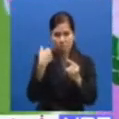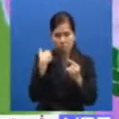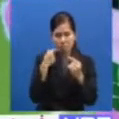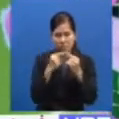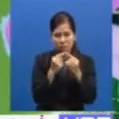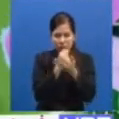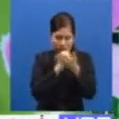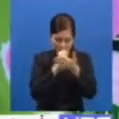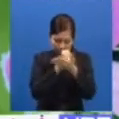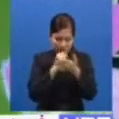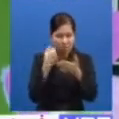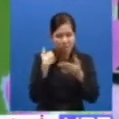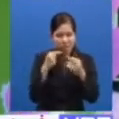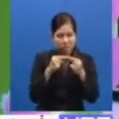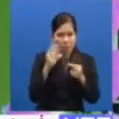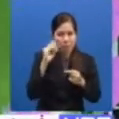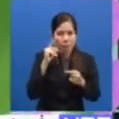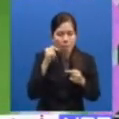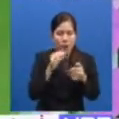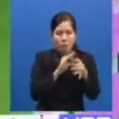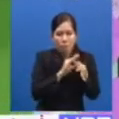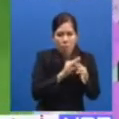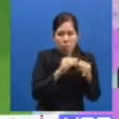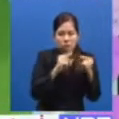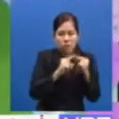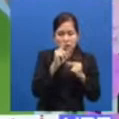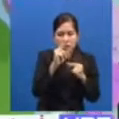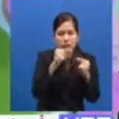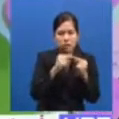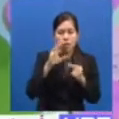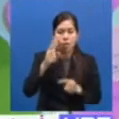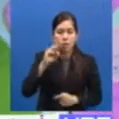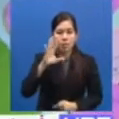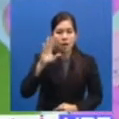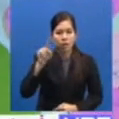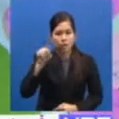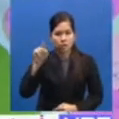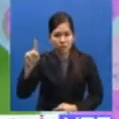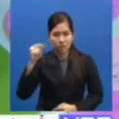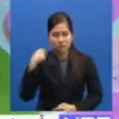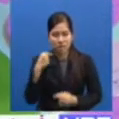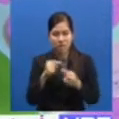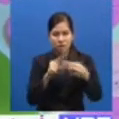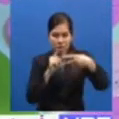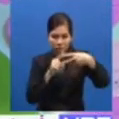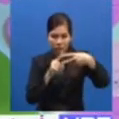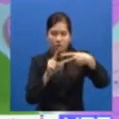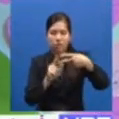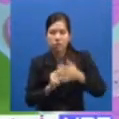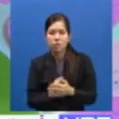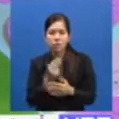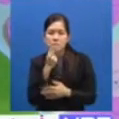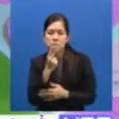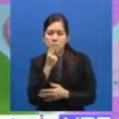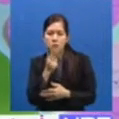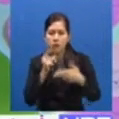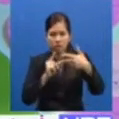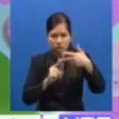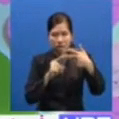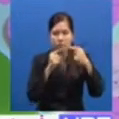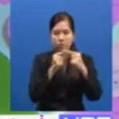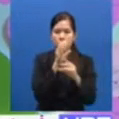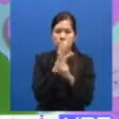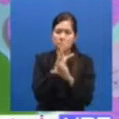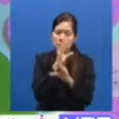สิ่งที่ผู้ปกครองกังวลที่สุดถึงร้อยละ 60 5.1รองลงมาคือบุหรี่ดีและการดื่มเหล้าเบียร์นอก